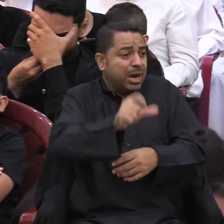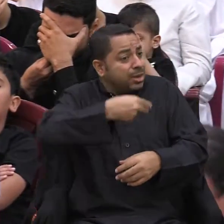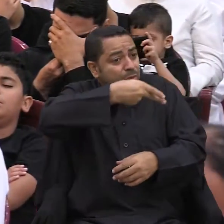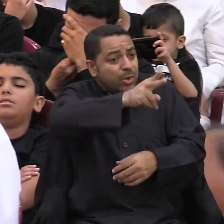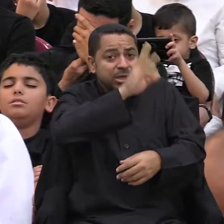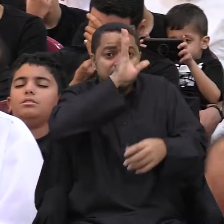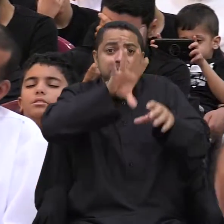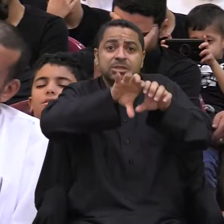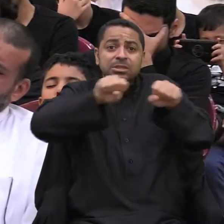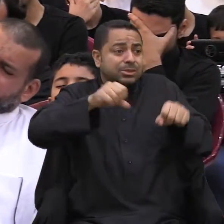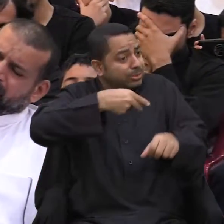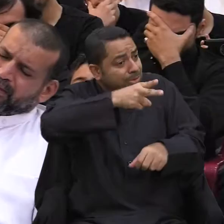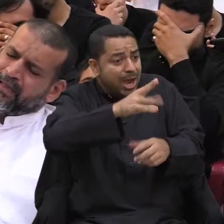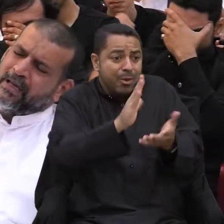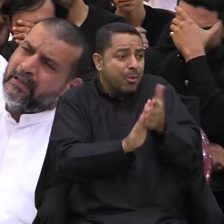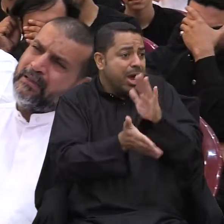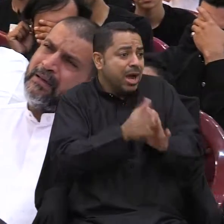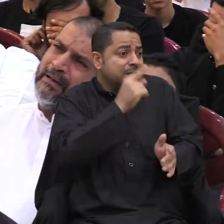يا رجانا؟